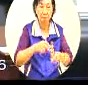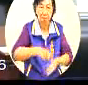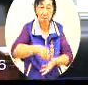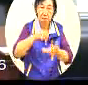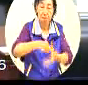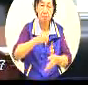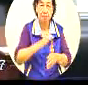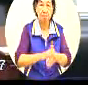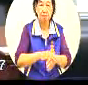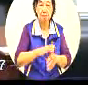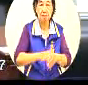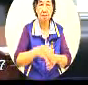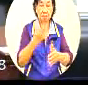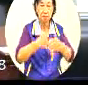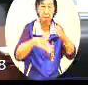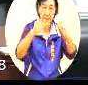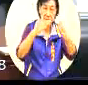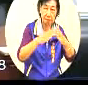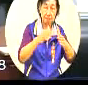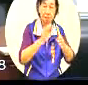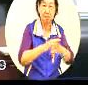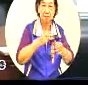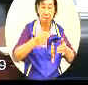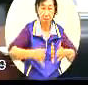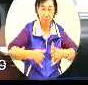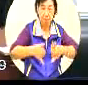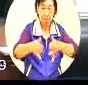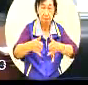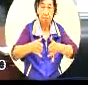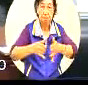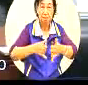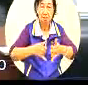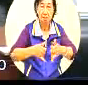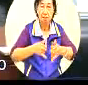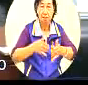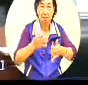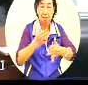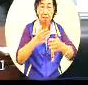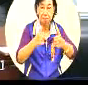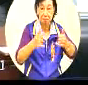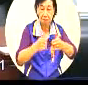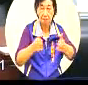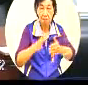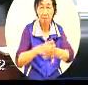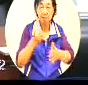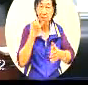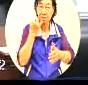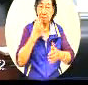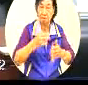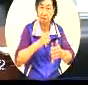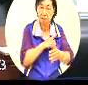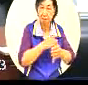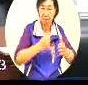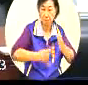长，因为我们其实在针对高雄市，市长一直说我们要有所谓的